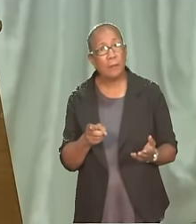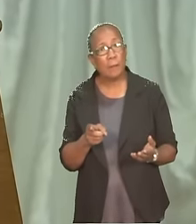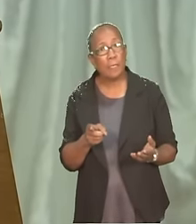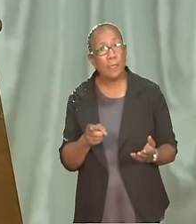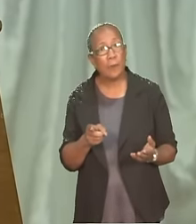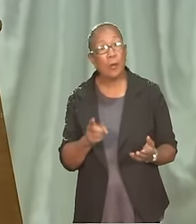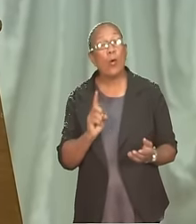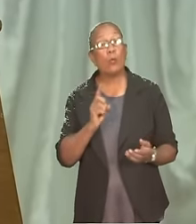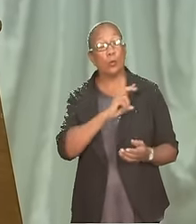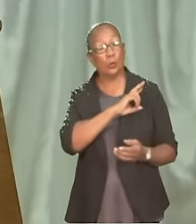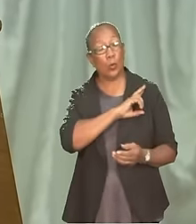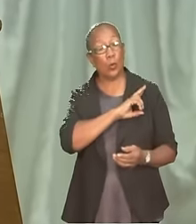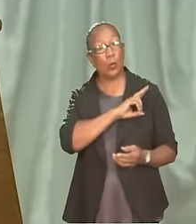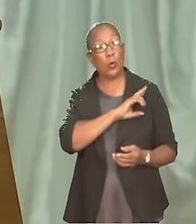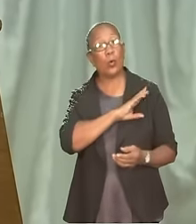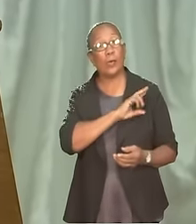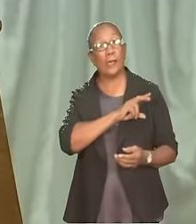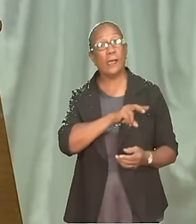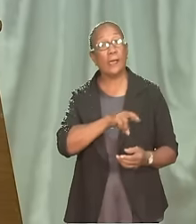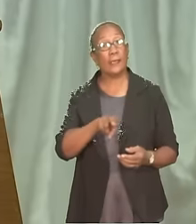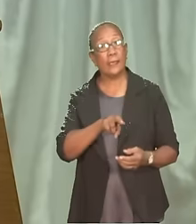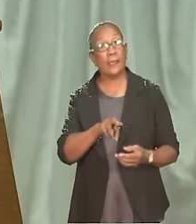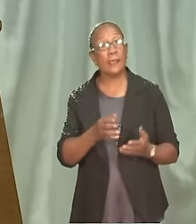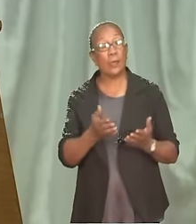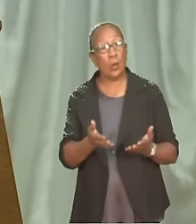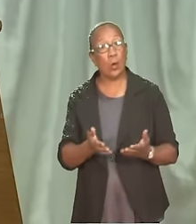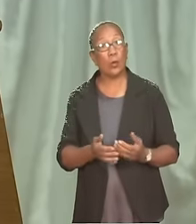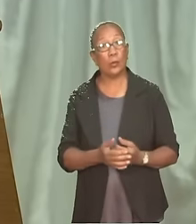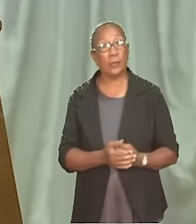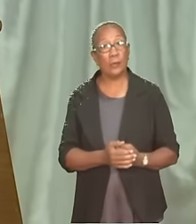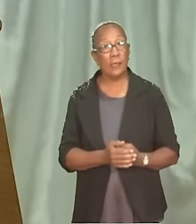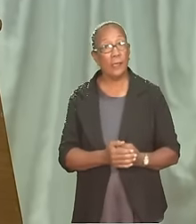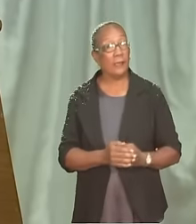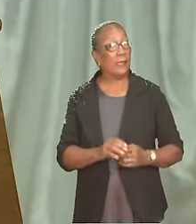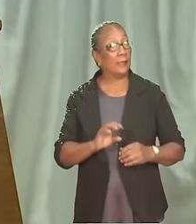moet je ook rekenen houden dat we het